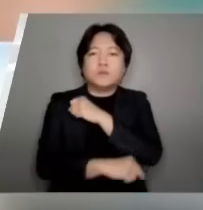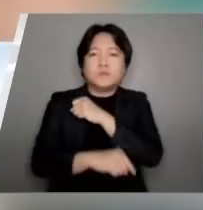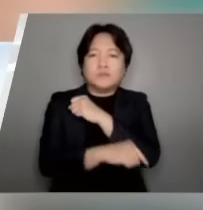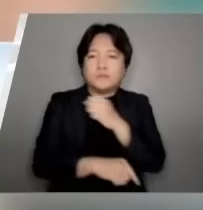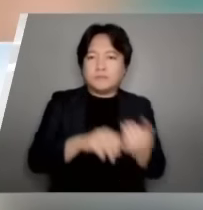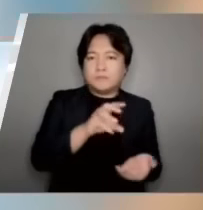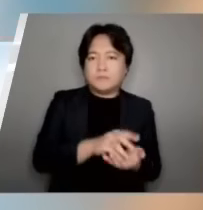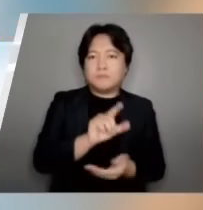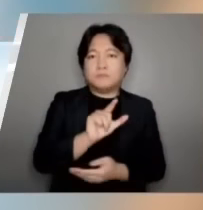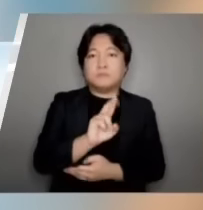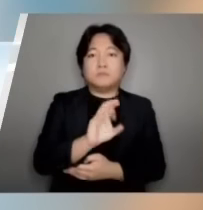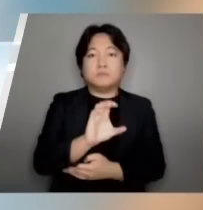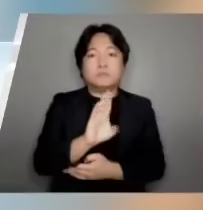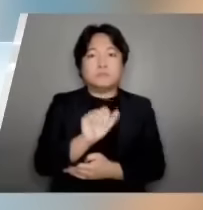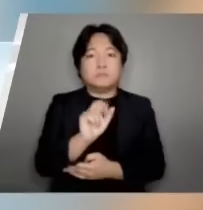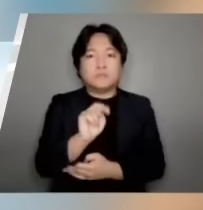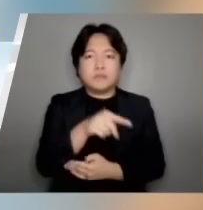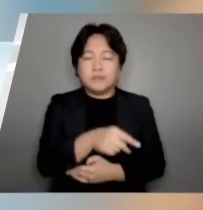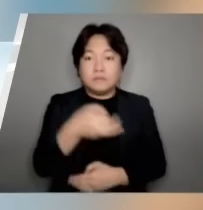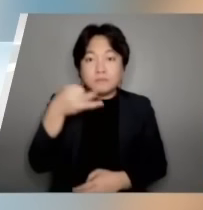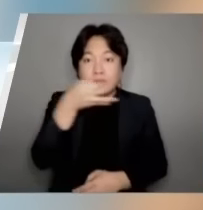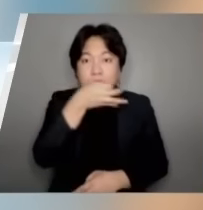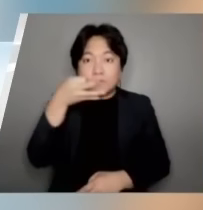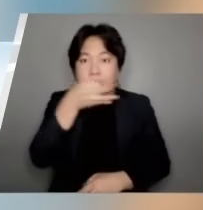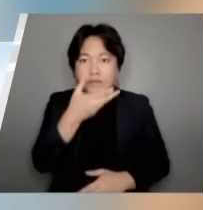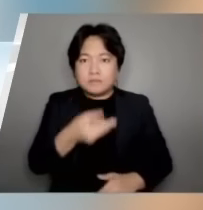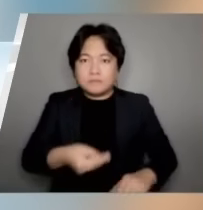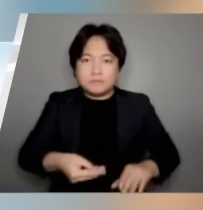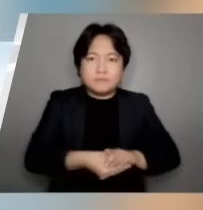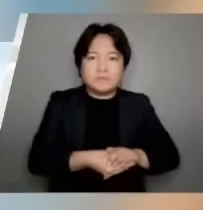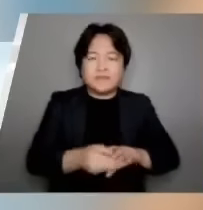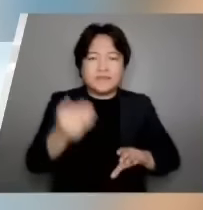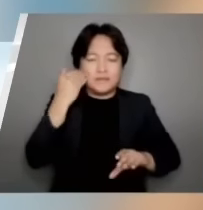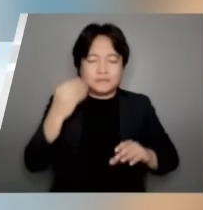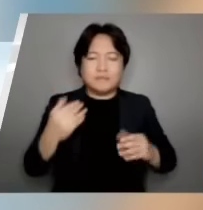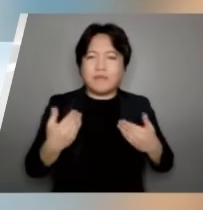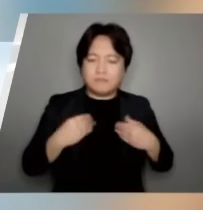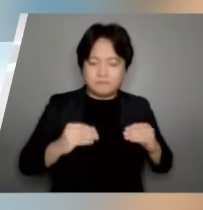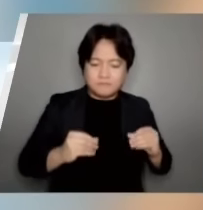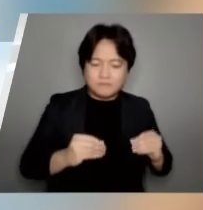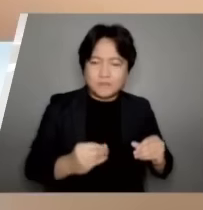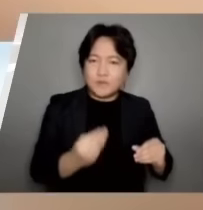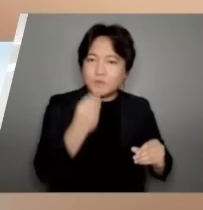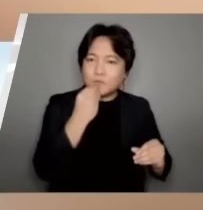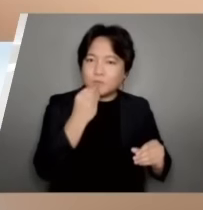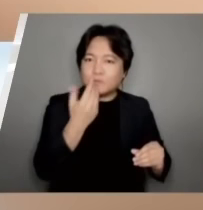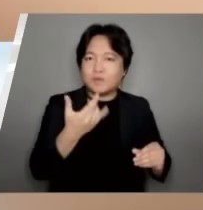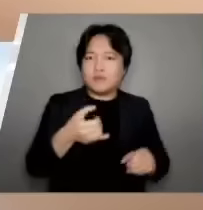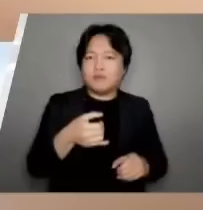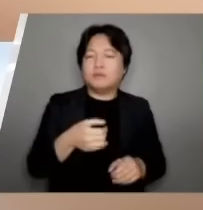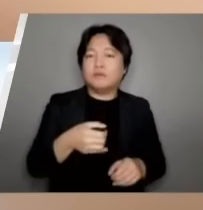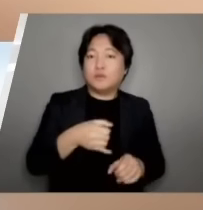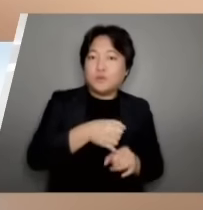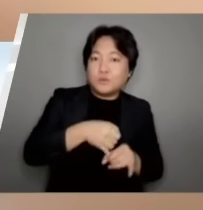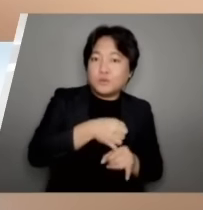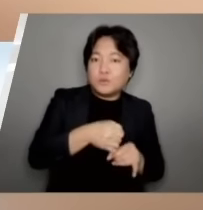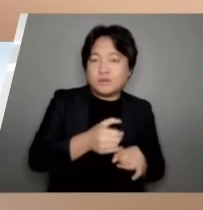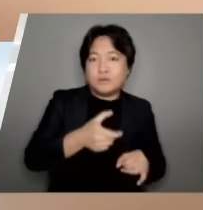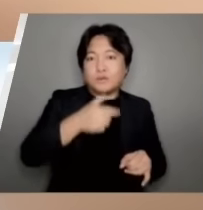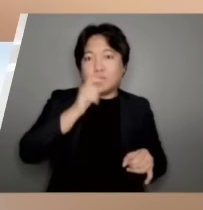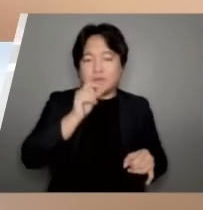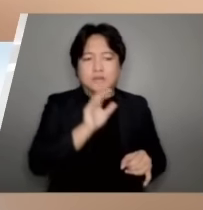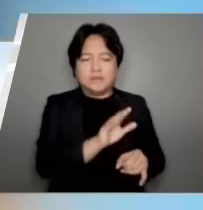sa espason. Ayon sa Lukban Police, may dalang pagkain at juice para sa kanyang kalibin ang babaeng suspek. Pero nang inspeksyonin ang